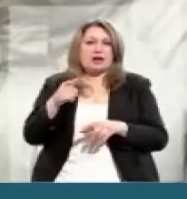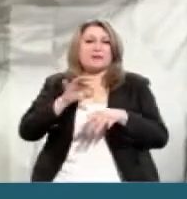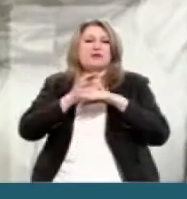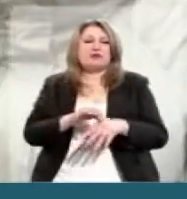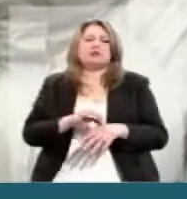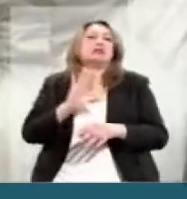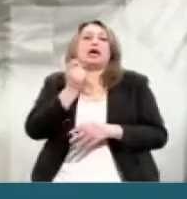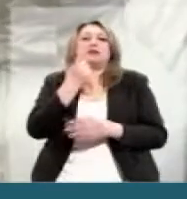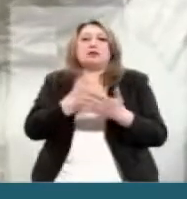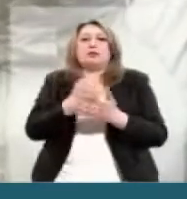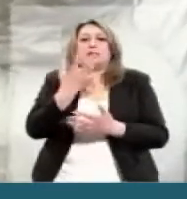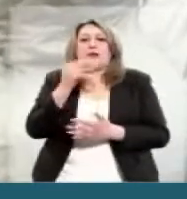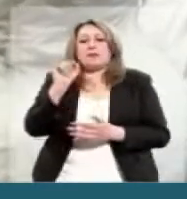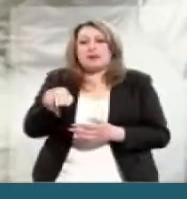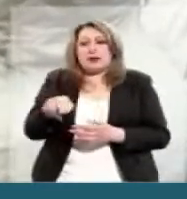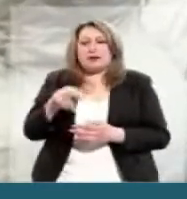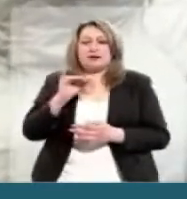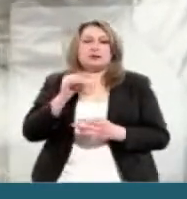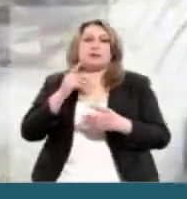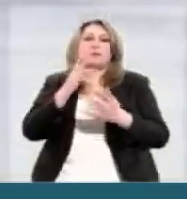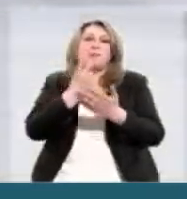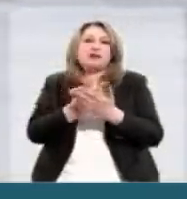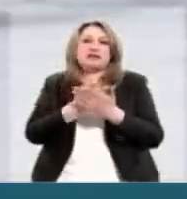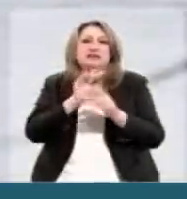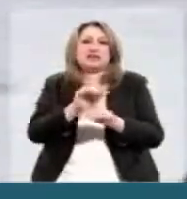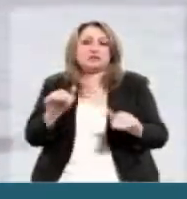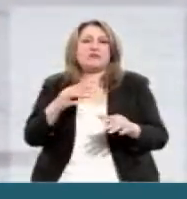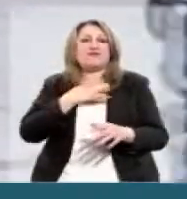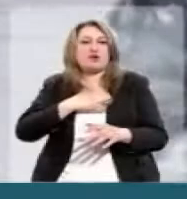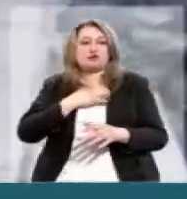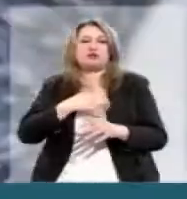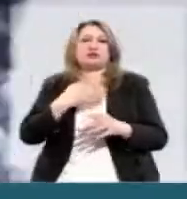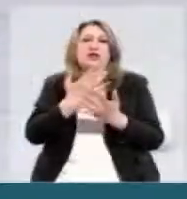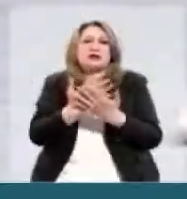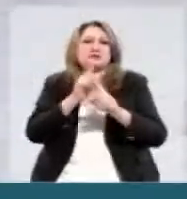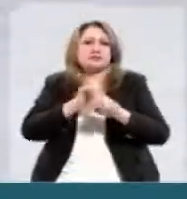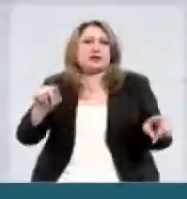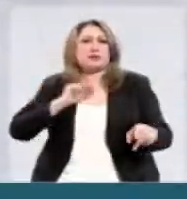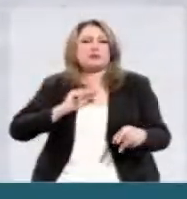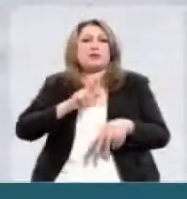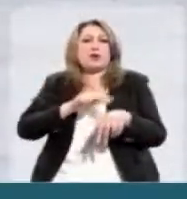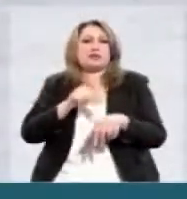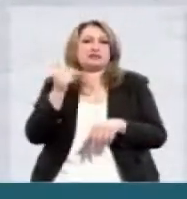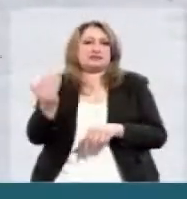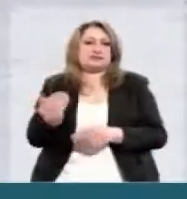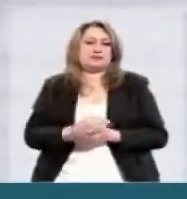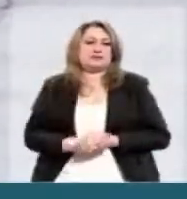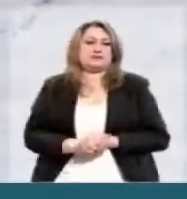проводится с 11 по 15 апреля и призвана показать детям важность и многогранность работы защитников правопорядка.